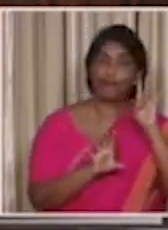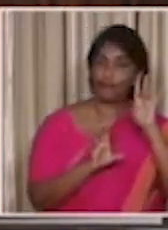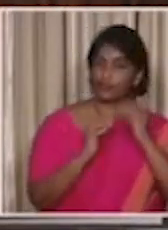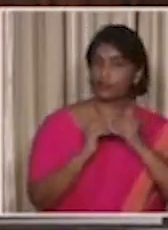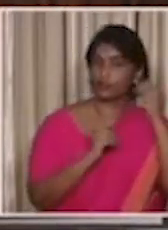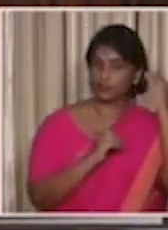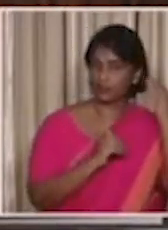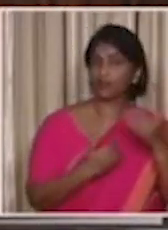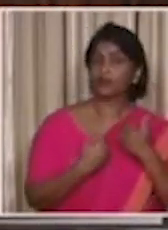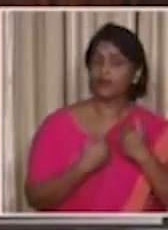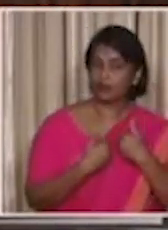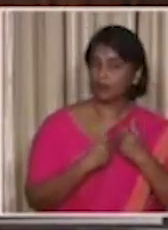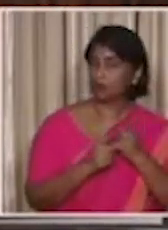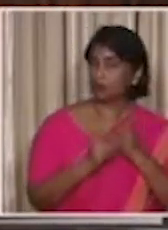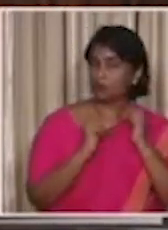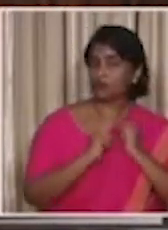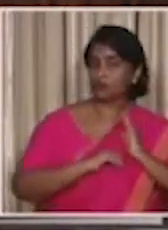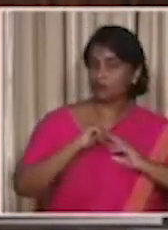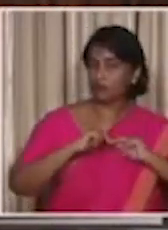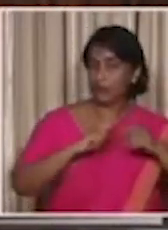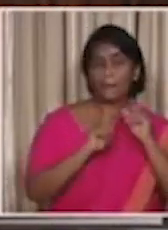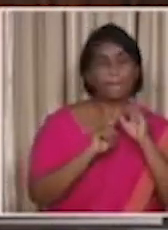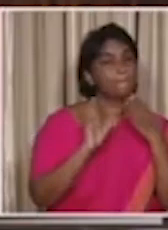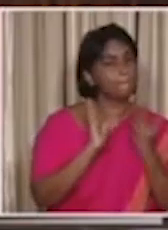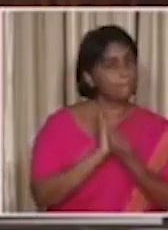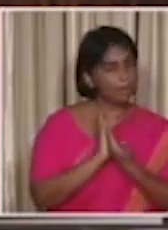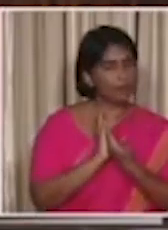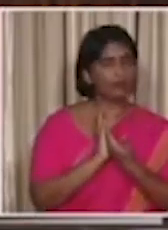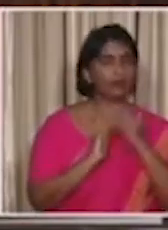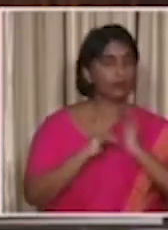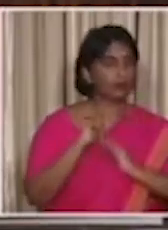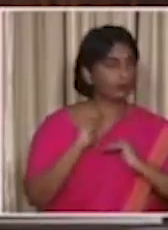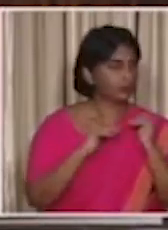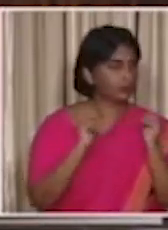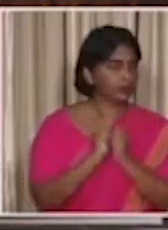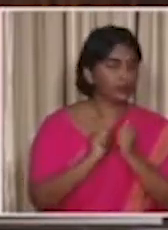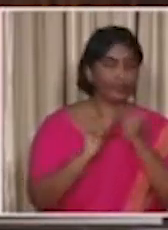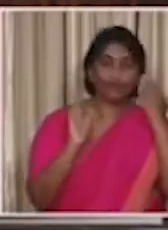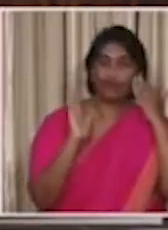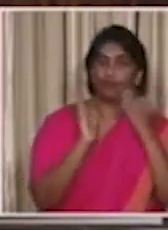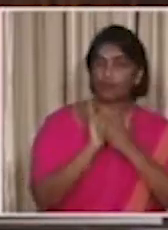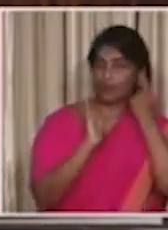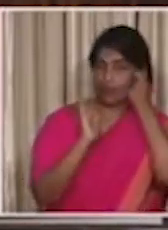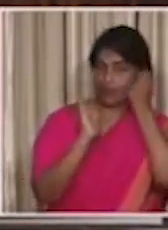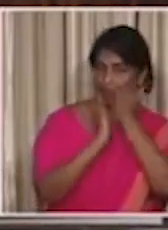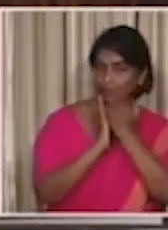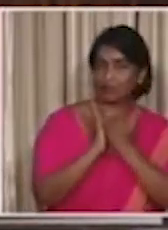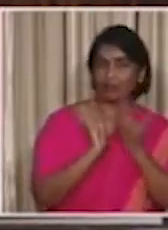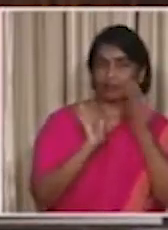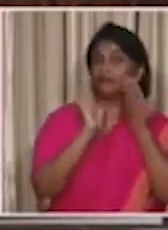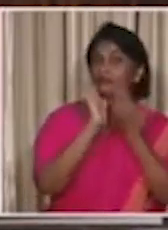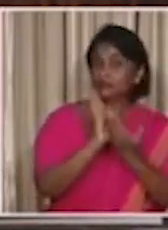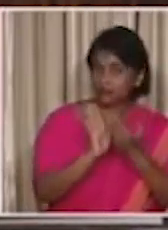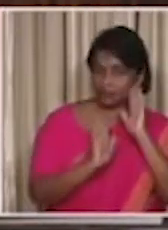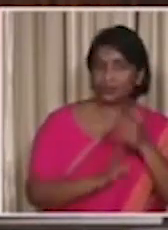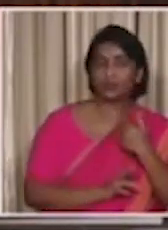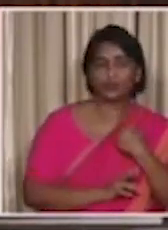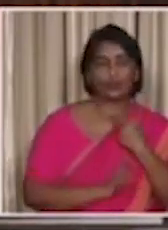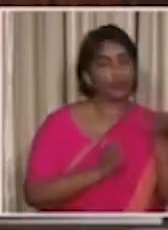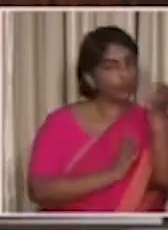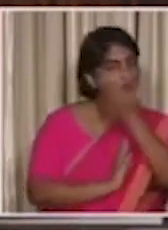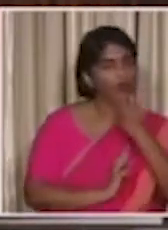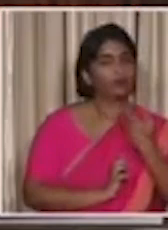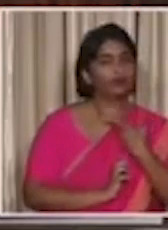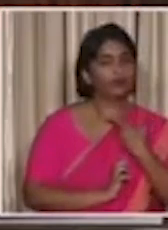තුළ අප අනුගමනය කළ යුතු ප්‍රතිපත්ති හා ක්‍රියාපිළිවෙත් පිළිබඳ යෝජනා ඉදිරිපත් කරන්න කියා මම ඔබ